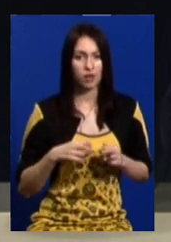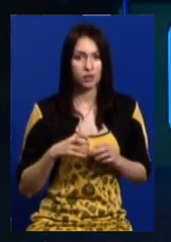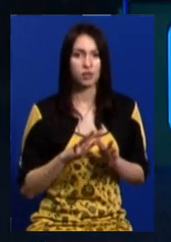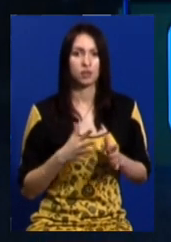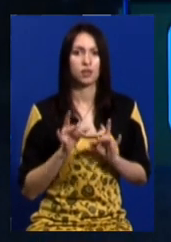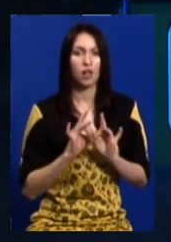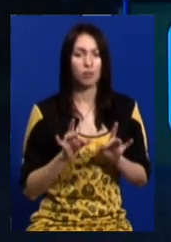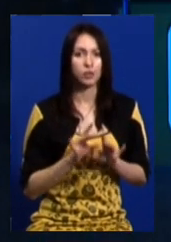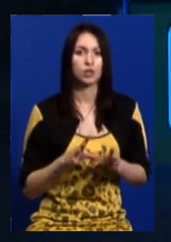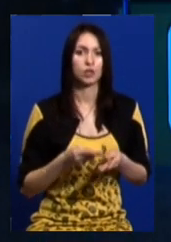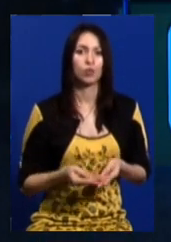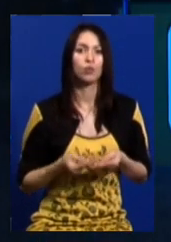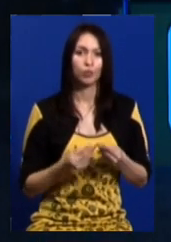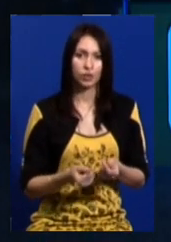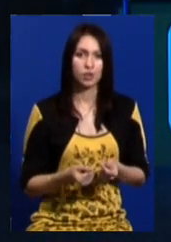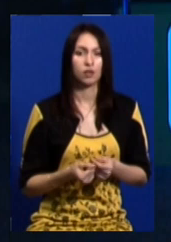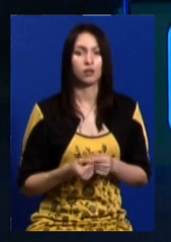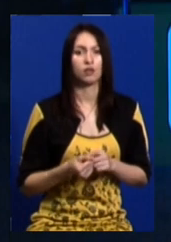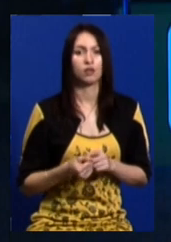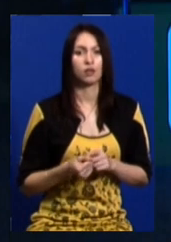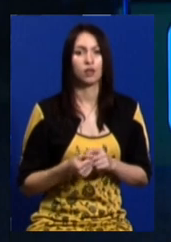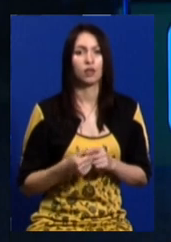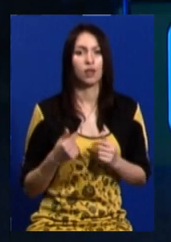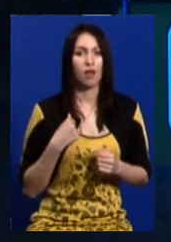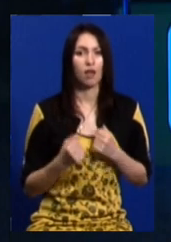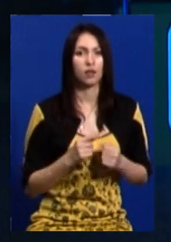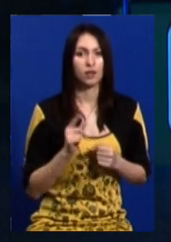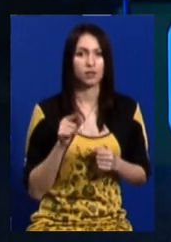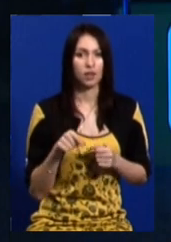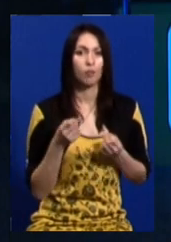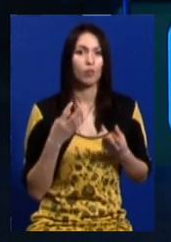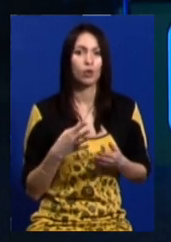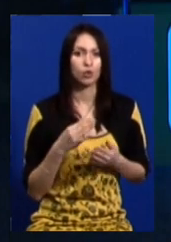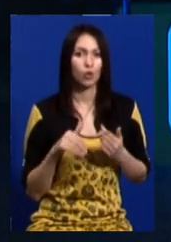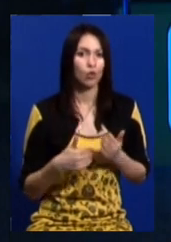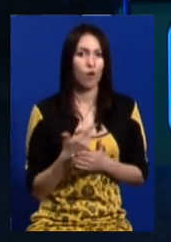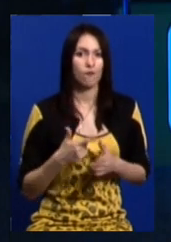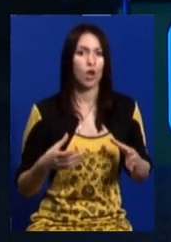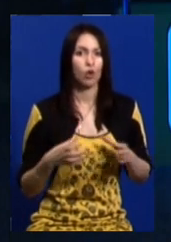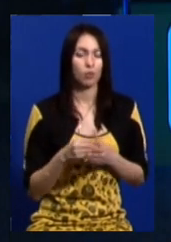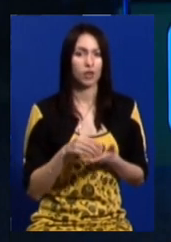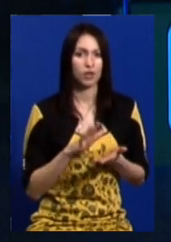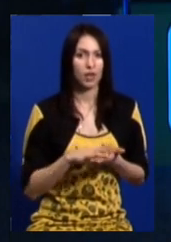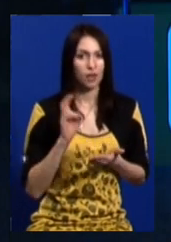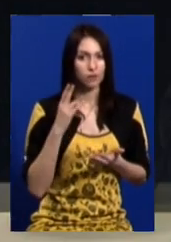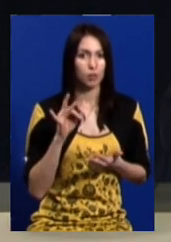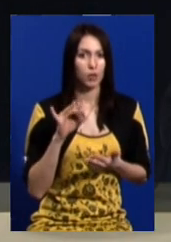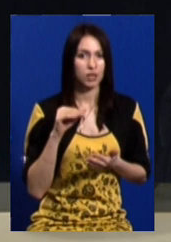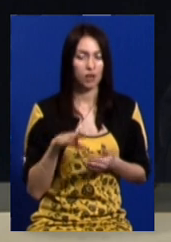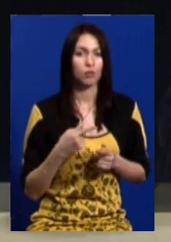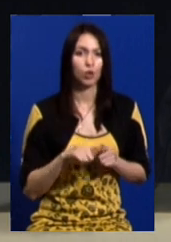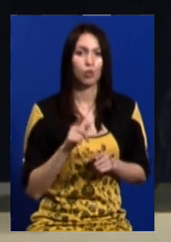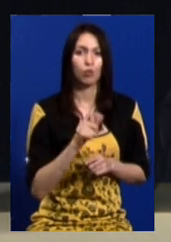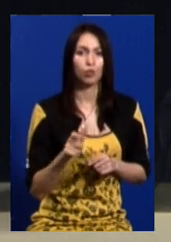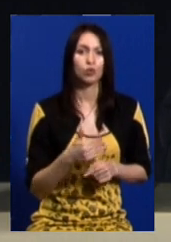що як вони переконати це. Я їздив, ну там просто нова громада реєструвалася, ще Київського патріархату, тому люди хотіли,